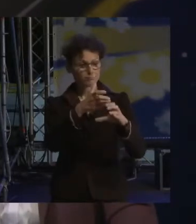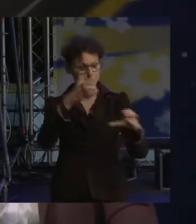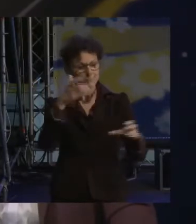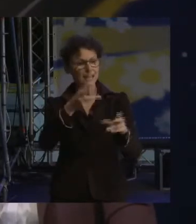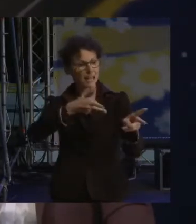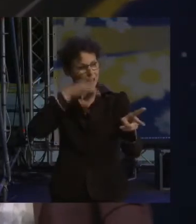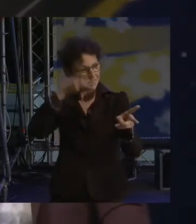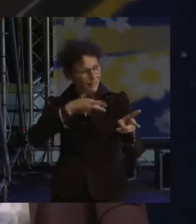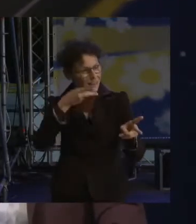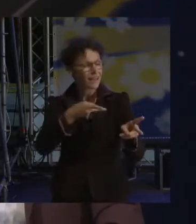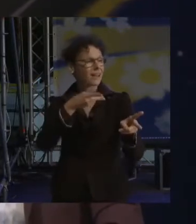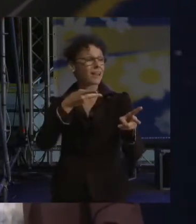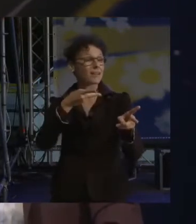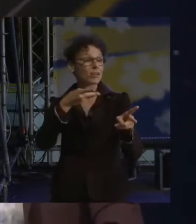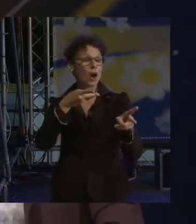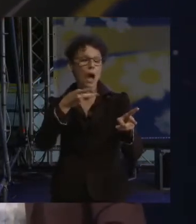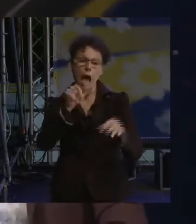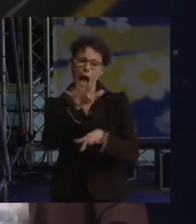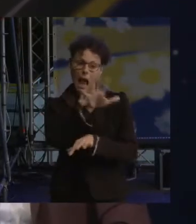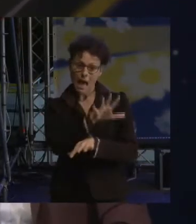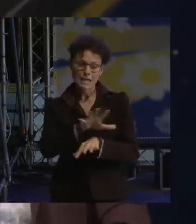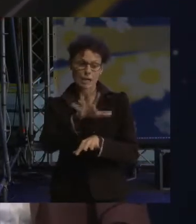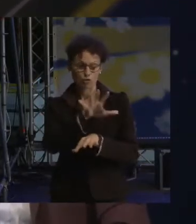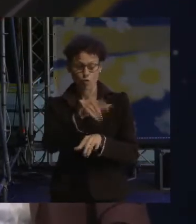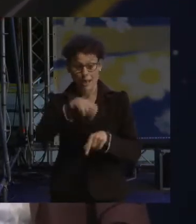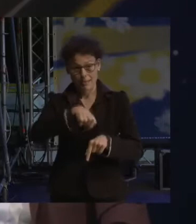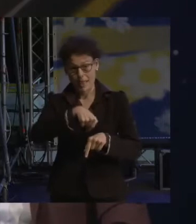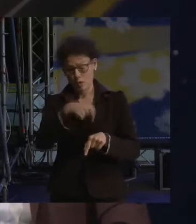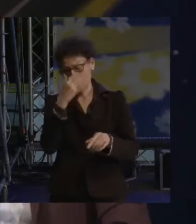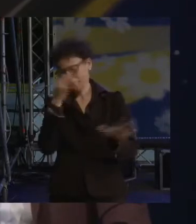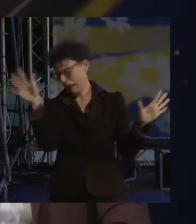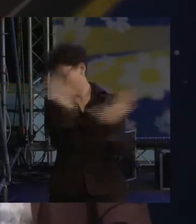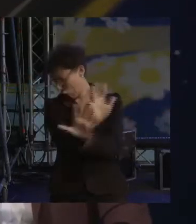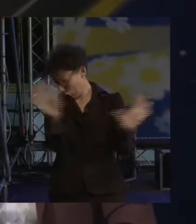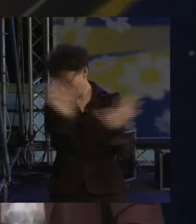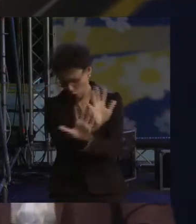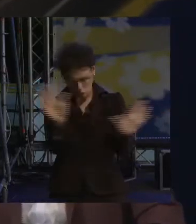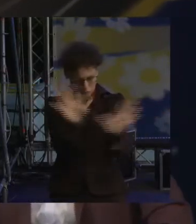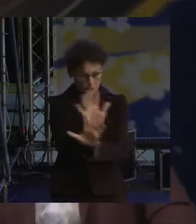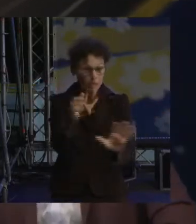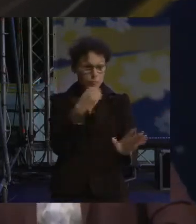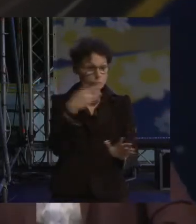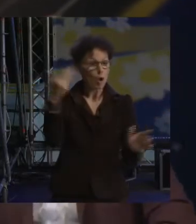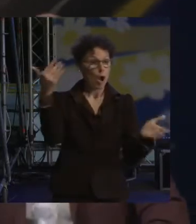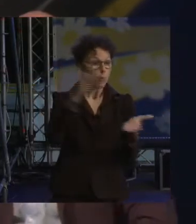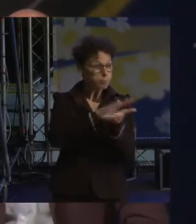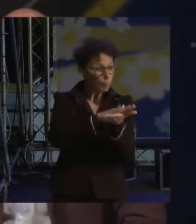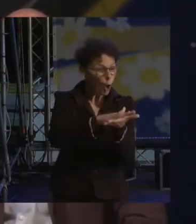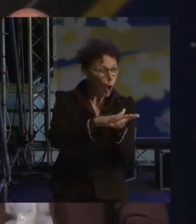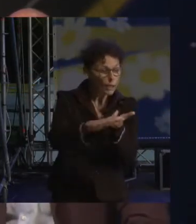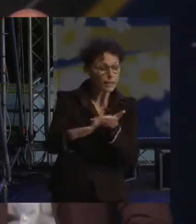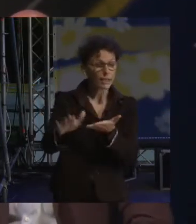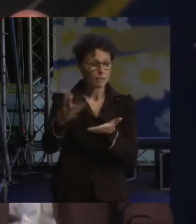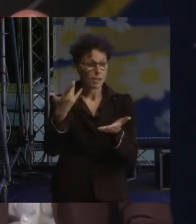che un qualcosa qui a livello regionale di vergognoso potremmo investire nelle bonifiche nesti stesso idrogeologico